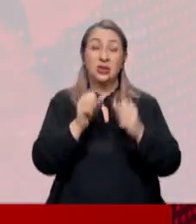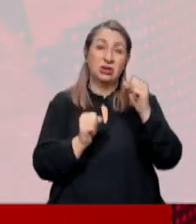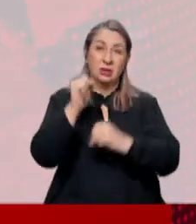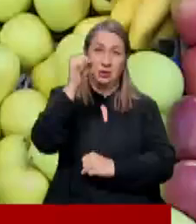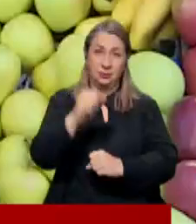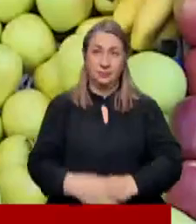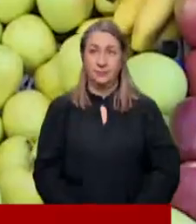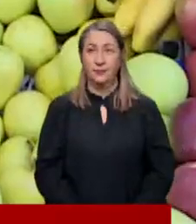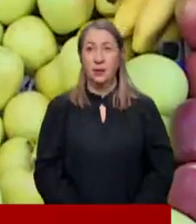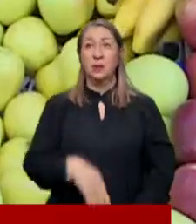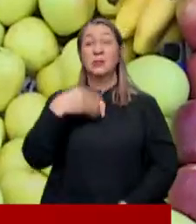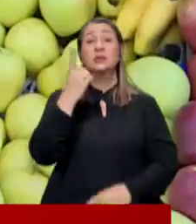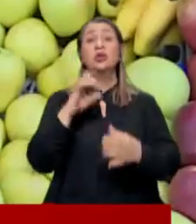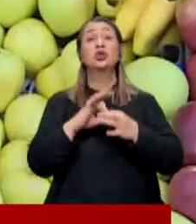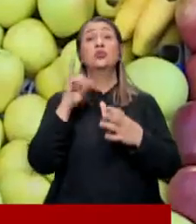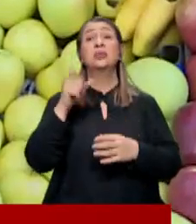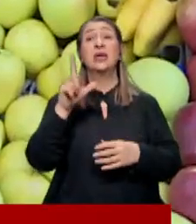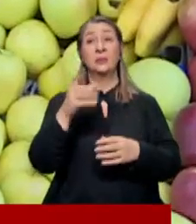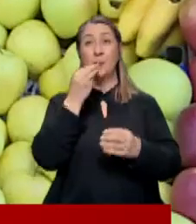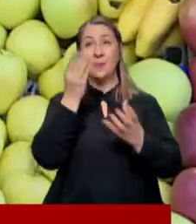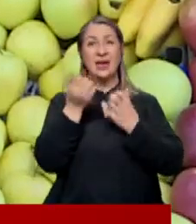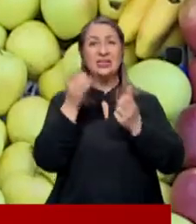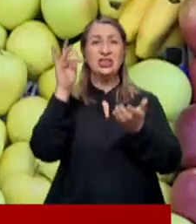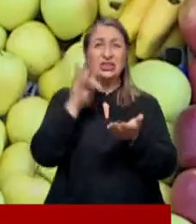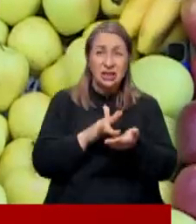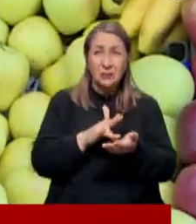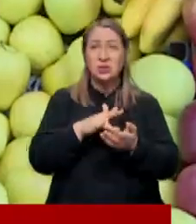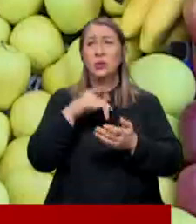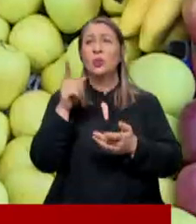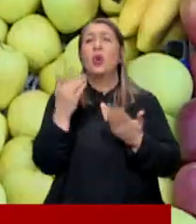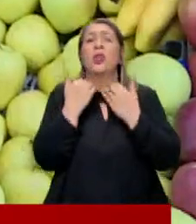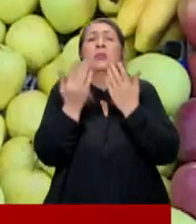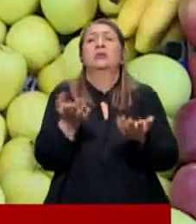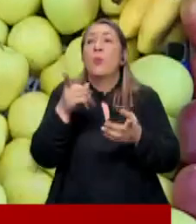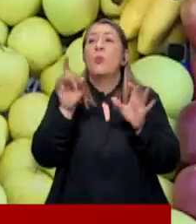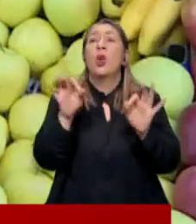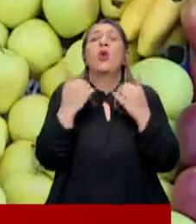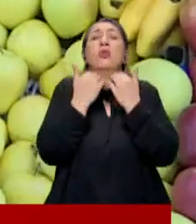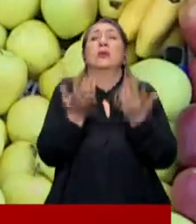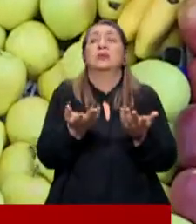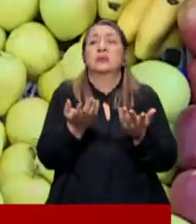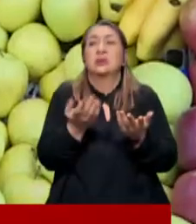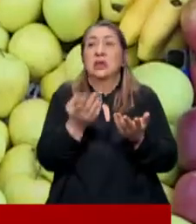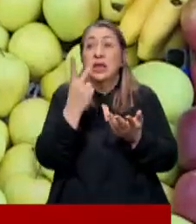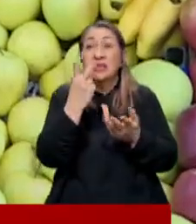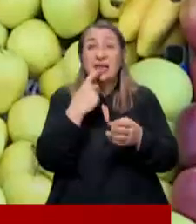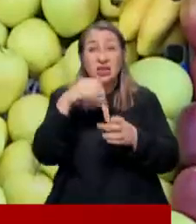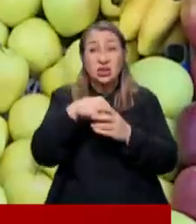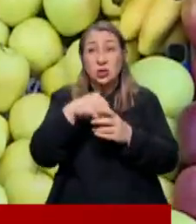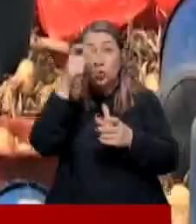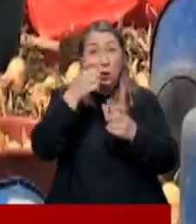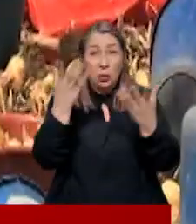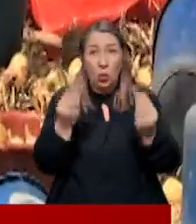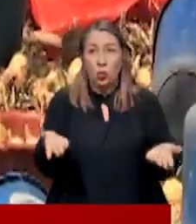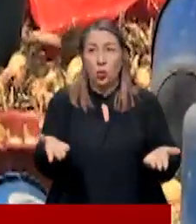oranında arttı. Başka bir çözüm bulması lazım. Hani marketlere cezaymış falanmış. Bunlar olmaz yani, bu şekilde olmaz. Yani 2 sene içinde ülke ne hale